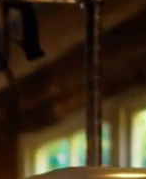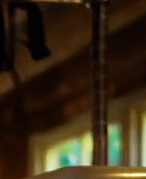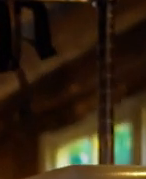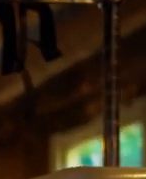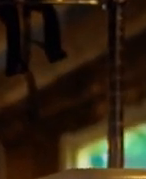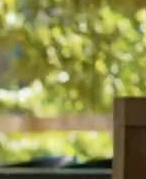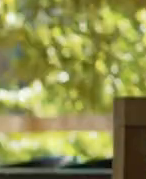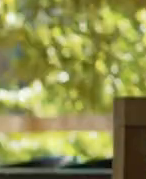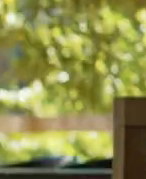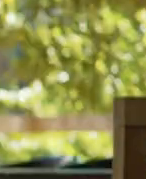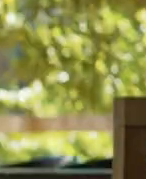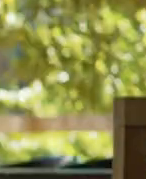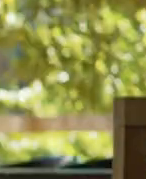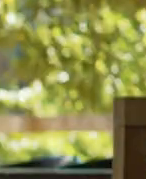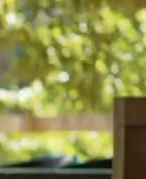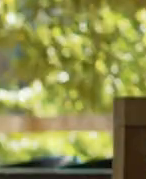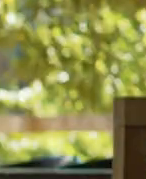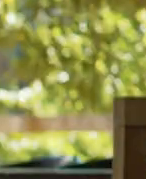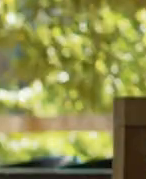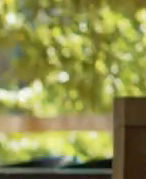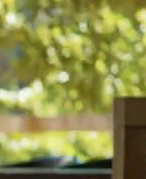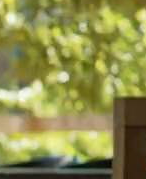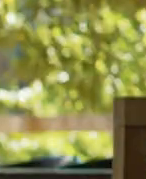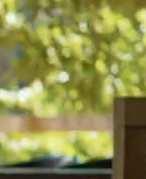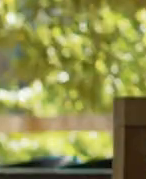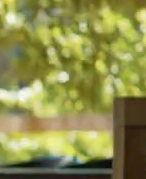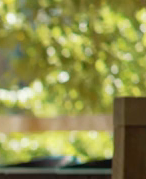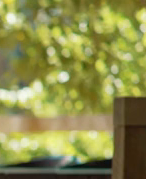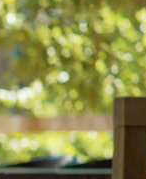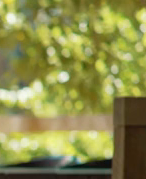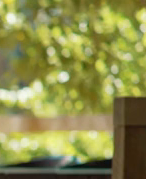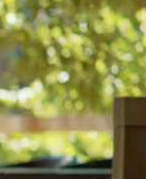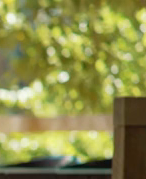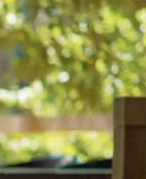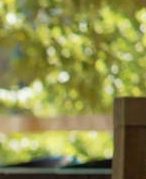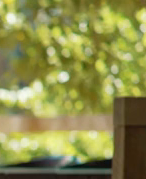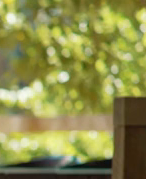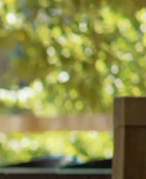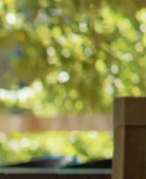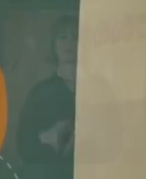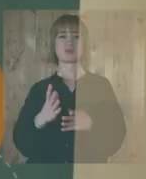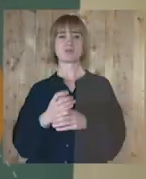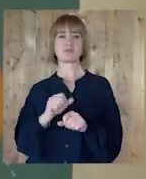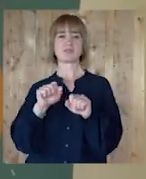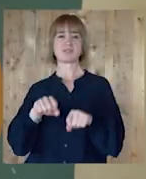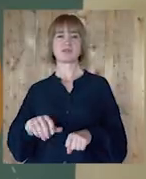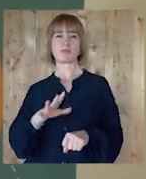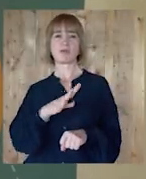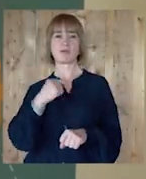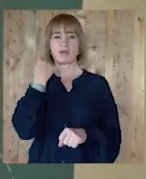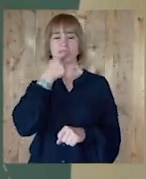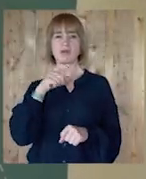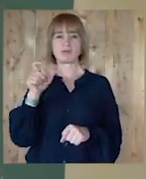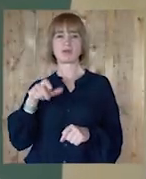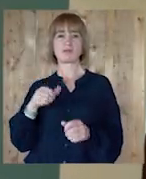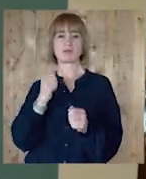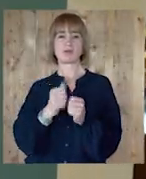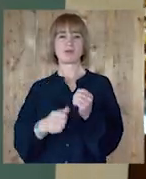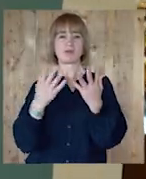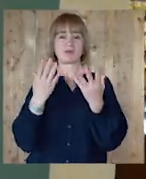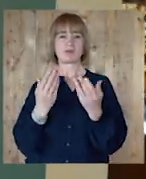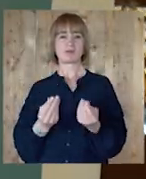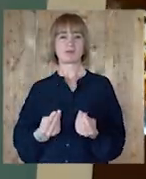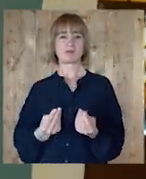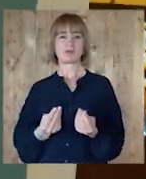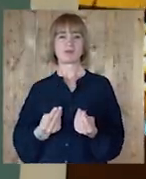რომ მაგალითი აიღოს სხვა კომპანიებმაც შუქურასგან და დაასაქმოს ჩვენი ბენეფიციარები. ქვეყნებში როგორიც არის საქართველო,